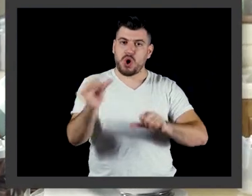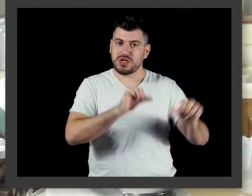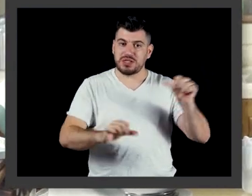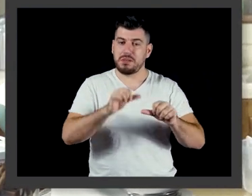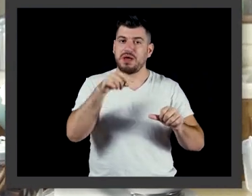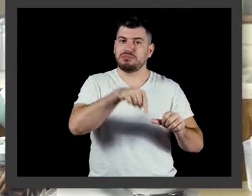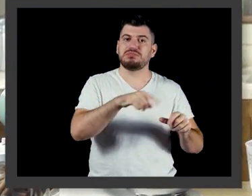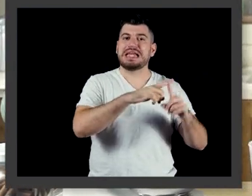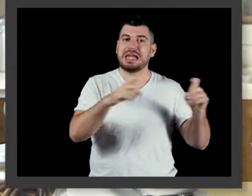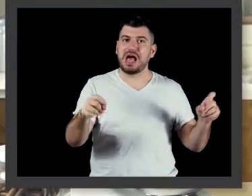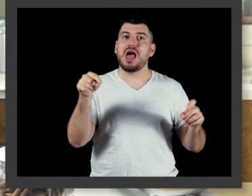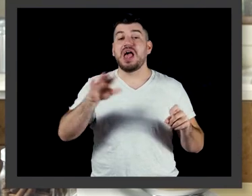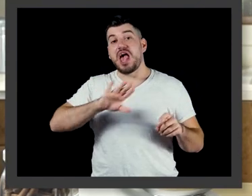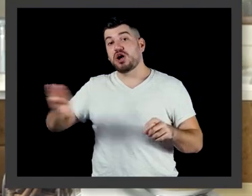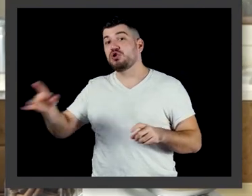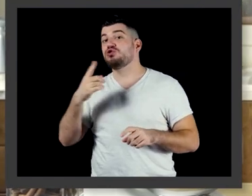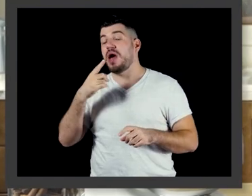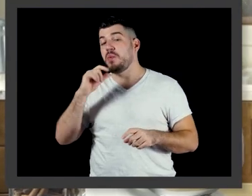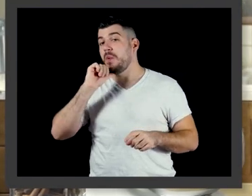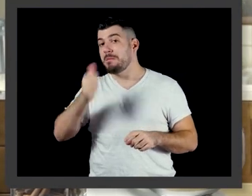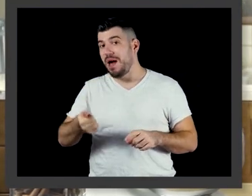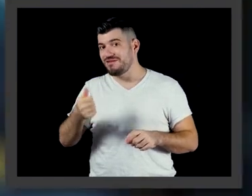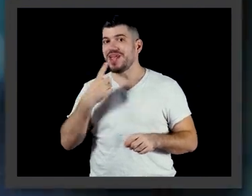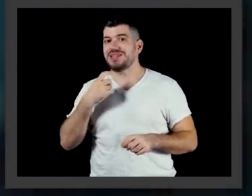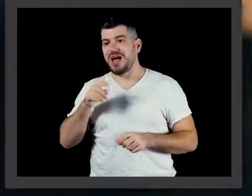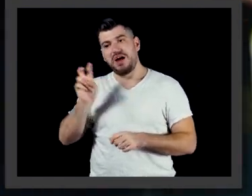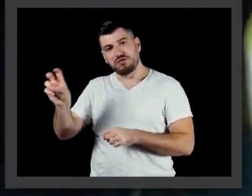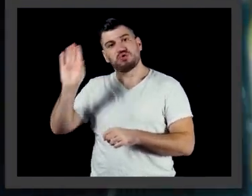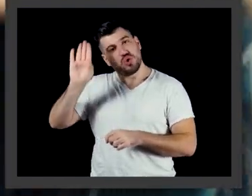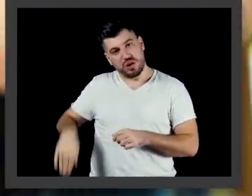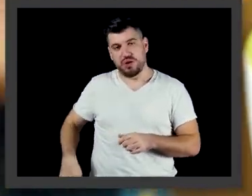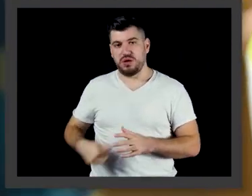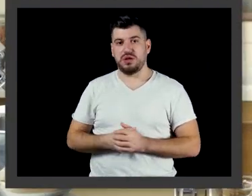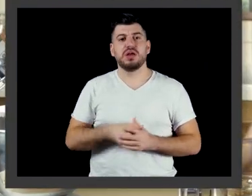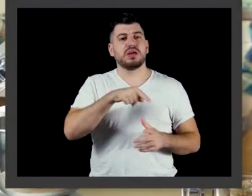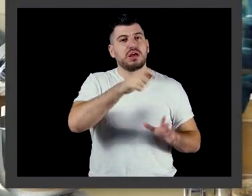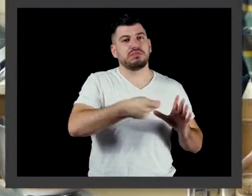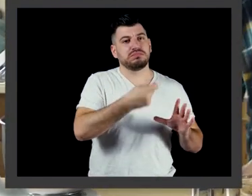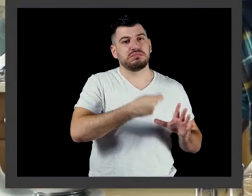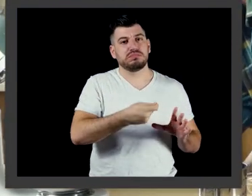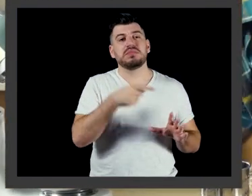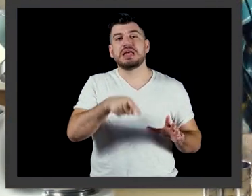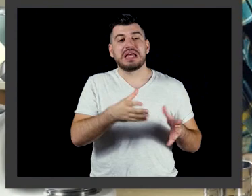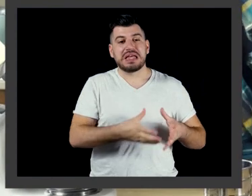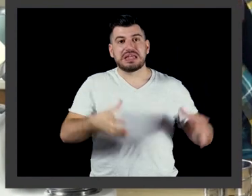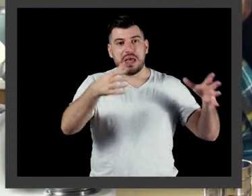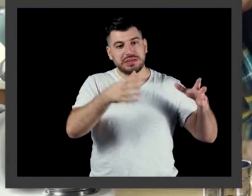Τη μαύρη ζάχαρη θα τη ρίξουμε μετά στο τέλος από πάνω και ανακατέψαμε. Θα βάλω όλη τη γέμισή μου σε ένα δοσομετρικό